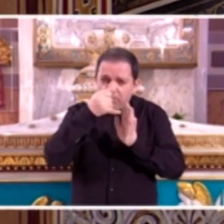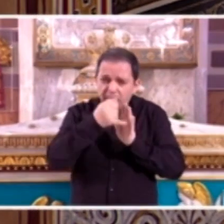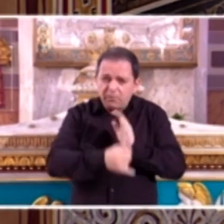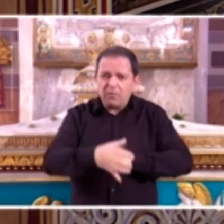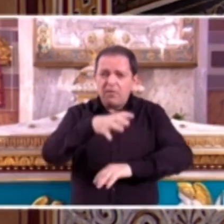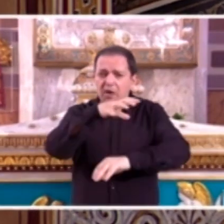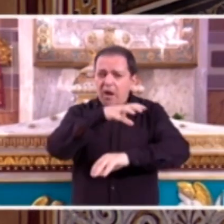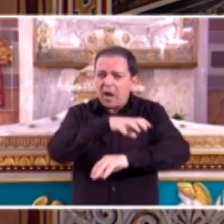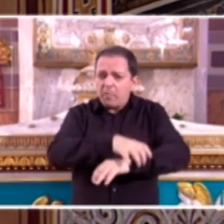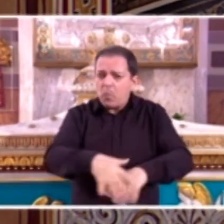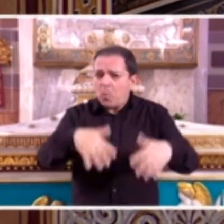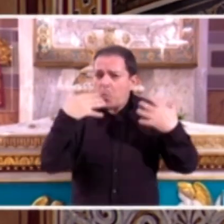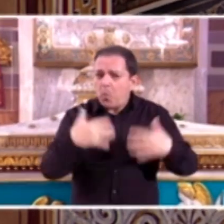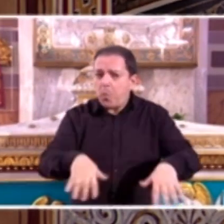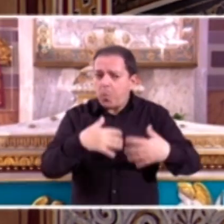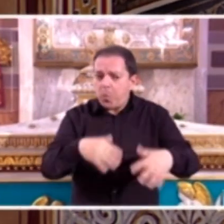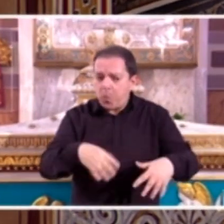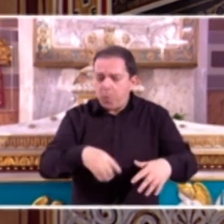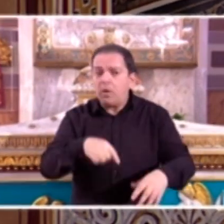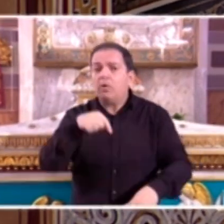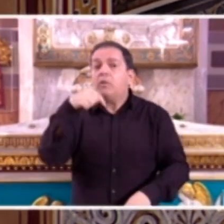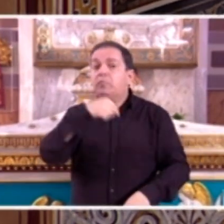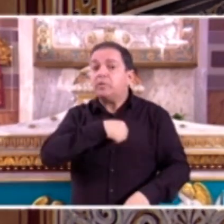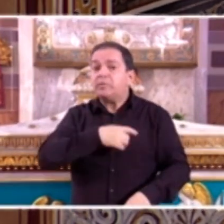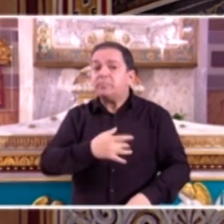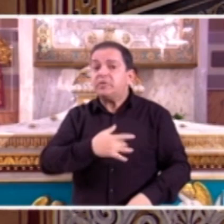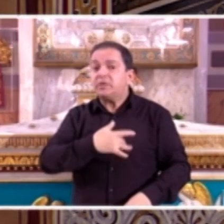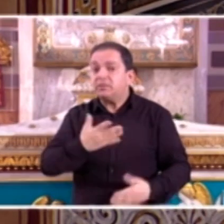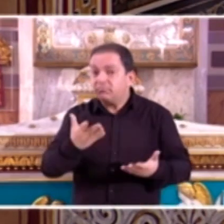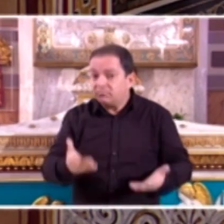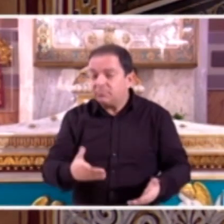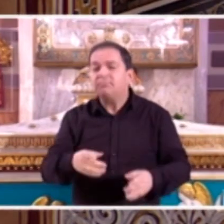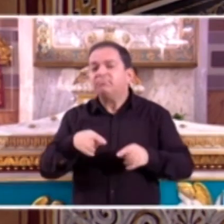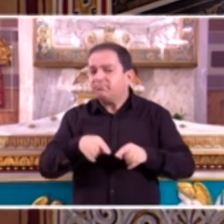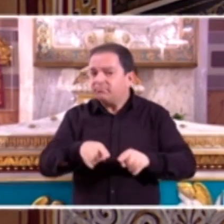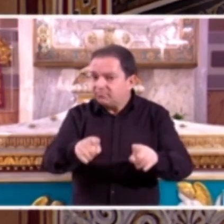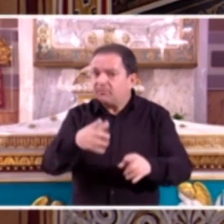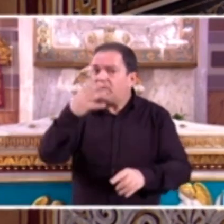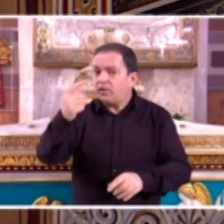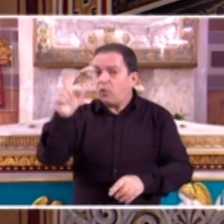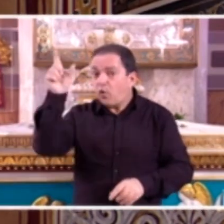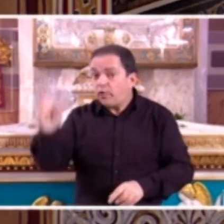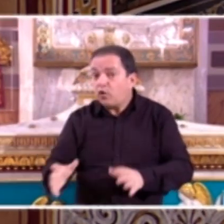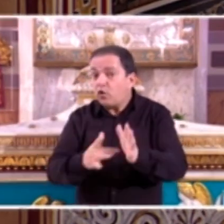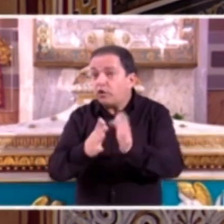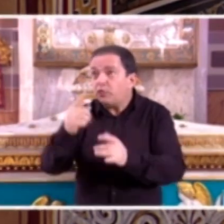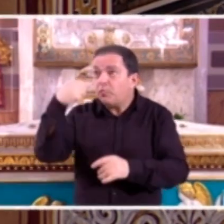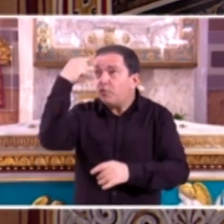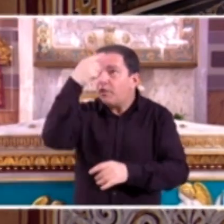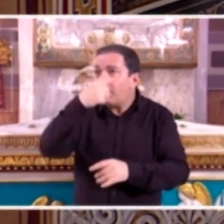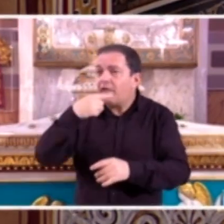αμαρτίας αναδύεται η γεμάτη από αγάπη και συγκατάβαση μορφή του Θεού